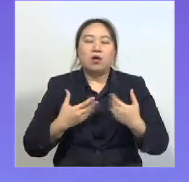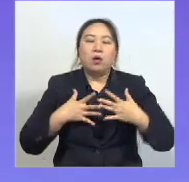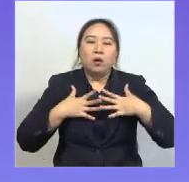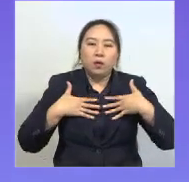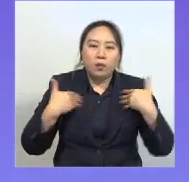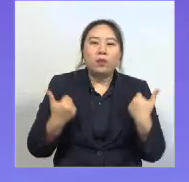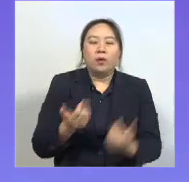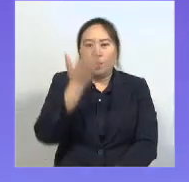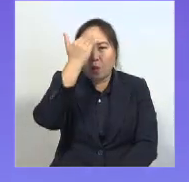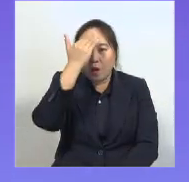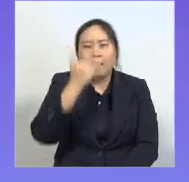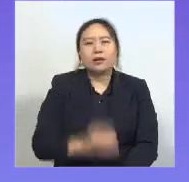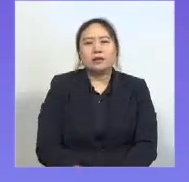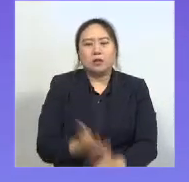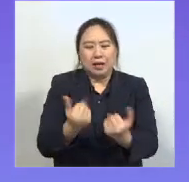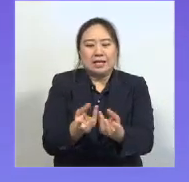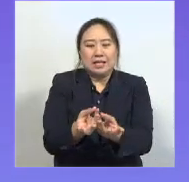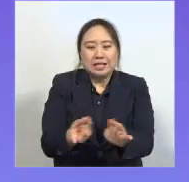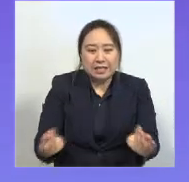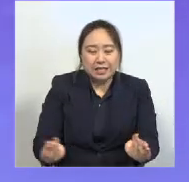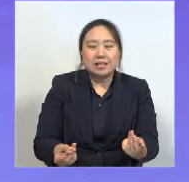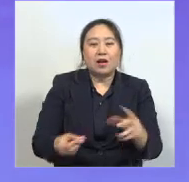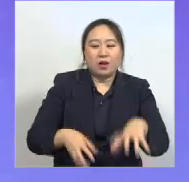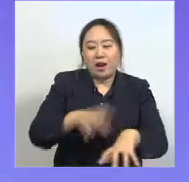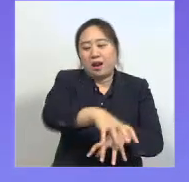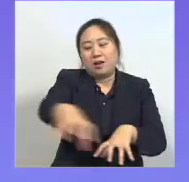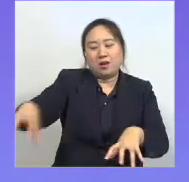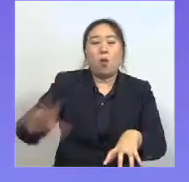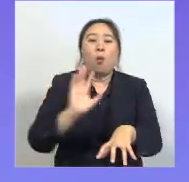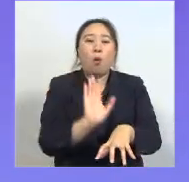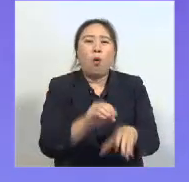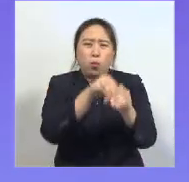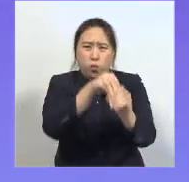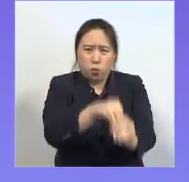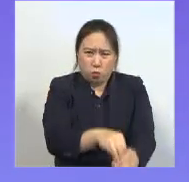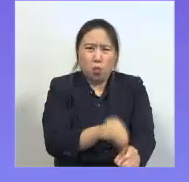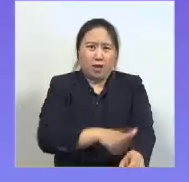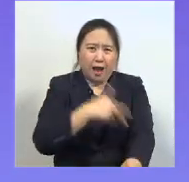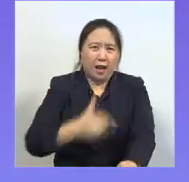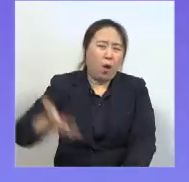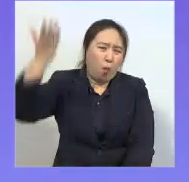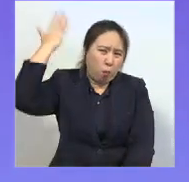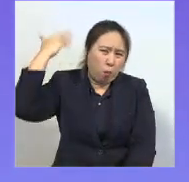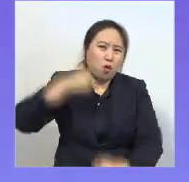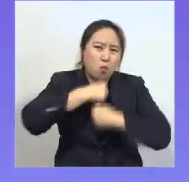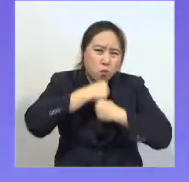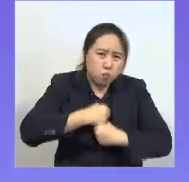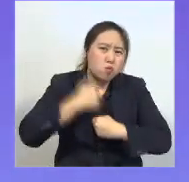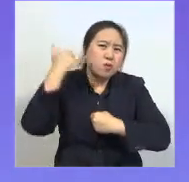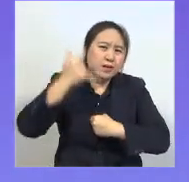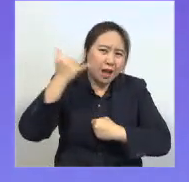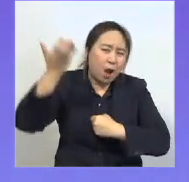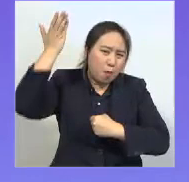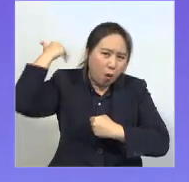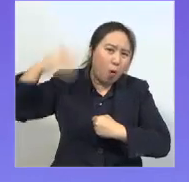งใจมากกว่าเพราะว่าต้องยอมรับว่าพื้นที่แต่ละพื้นที่หลายๆคนบอกว่าอยู่กันมาตั้งแต่รุ่นปู่รุ่นย่ารุ่นยาย